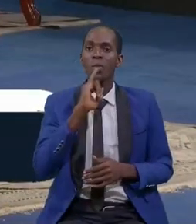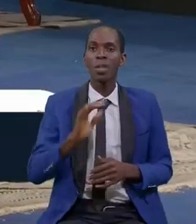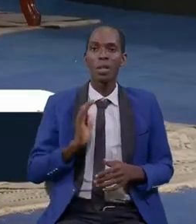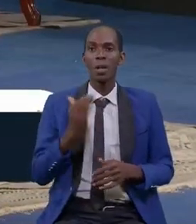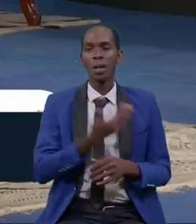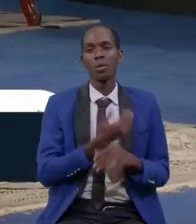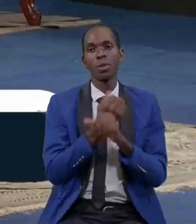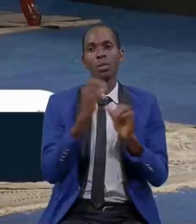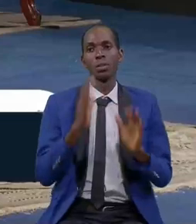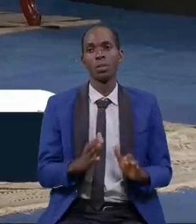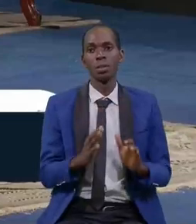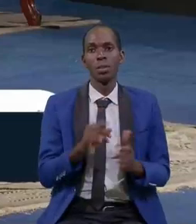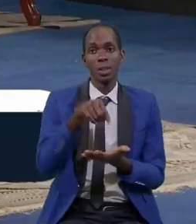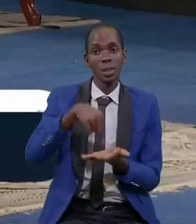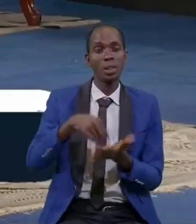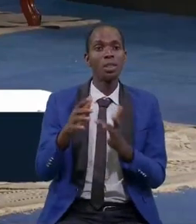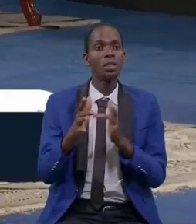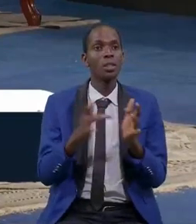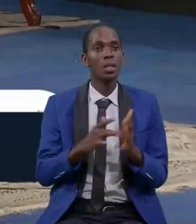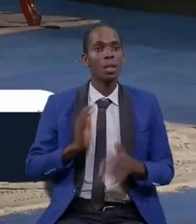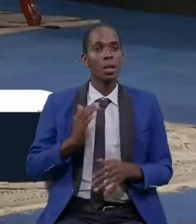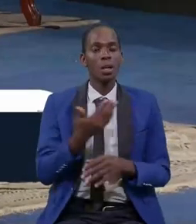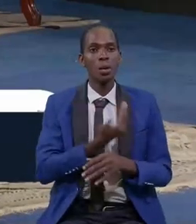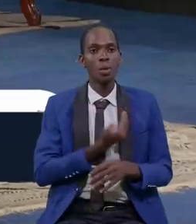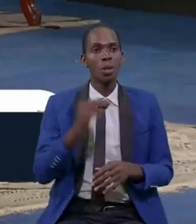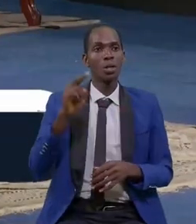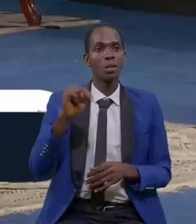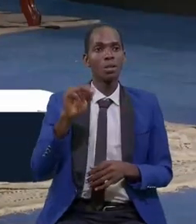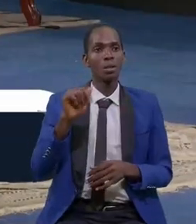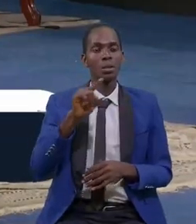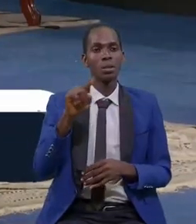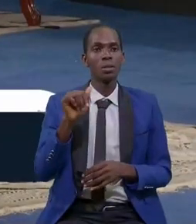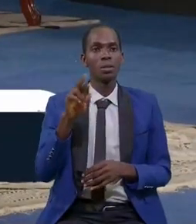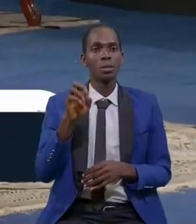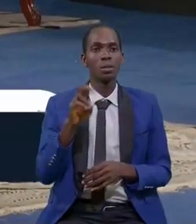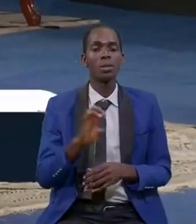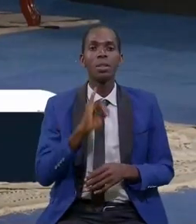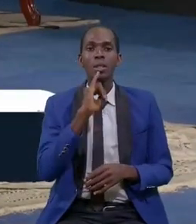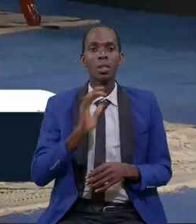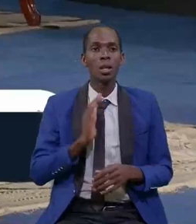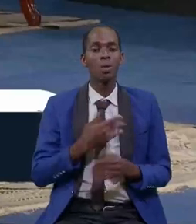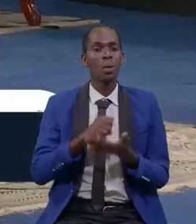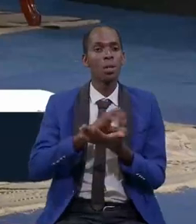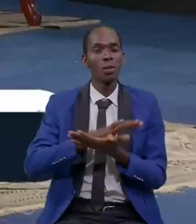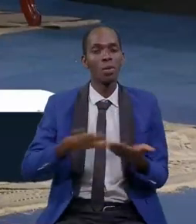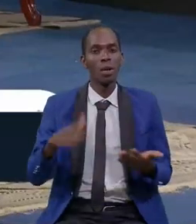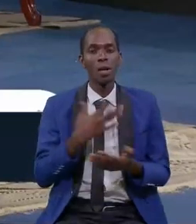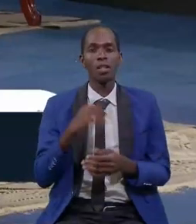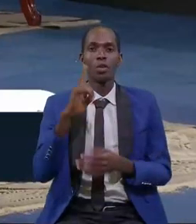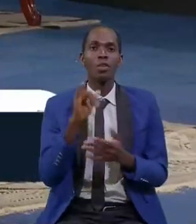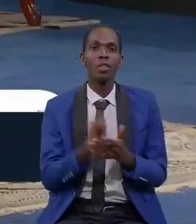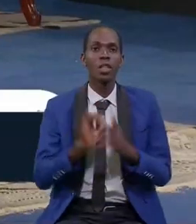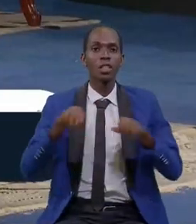Jésus, le Nazaréen. Il est notre sanctificateur. Et c'est celui qui nous